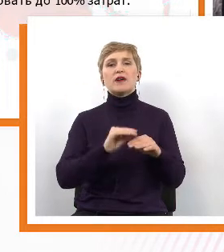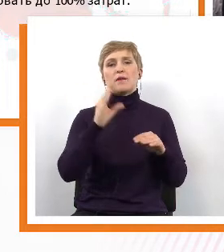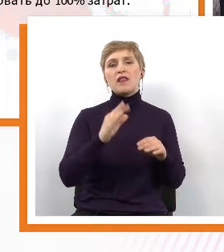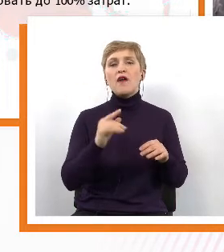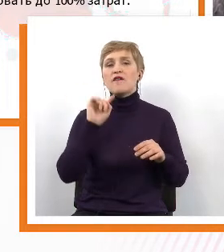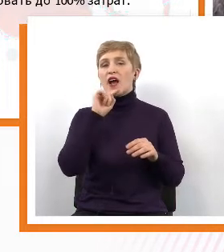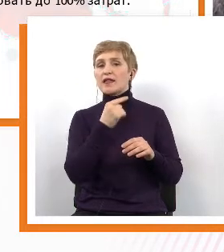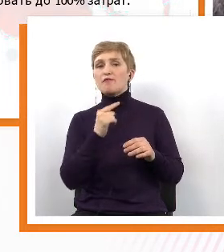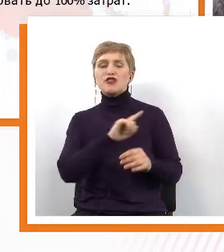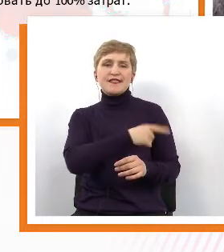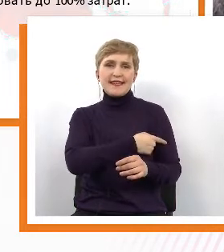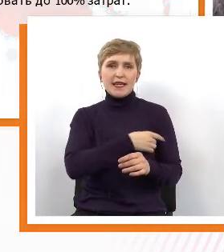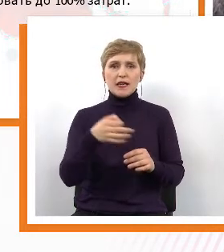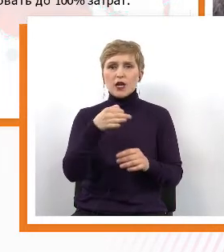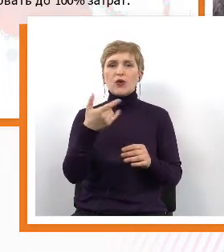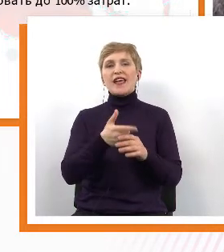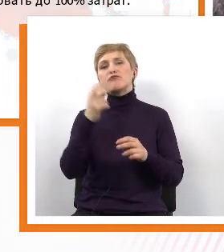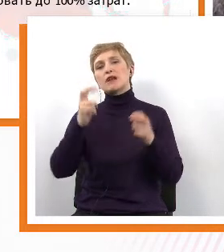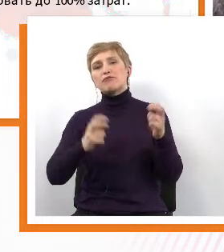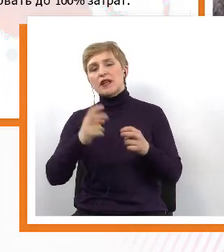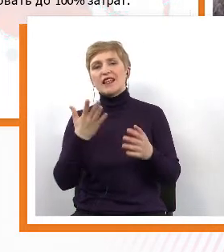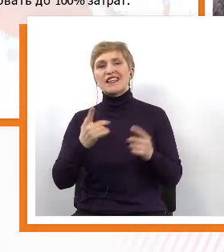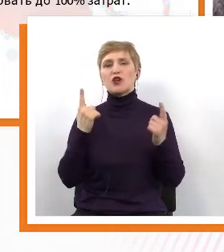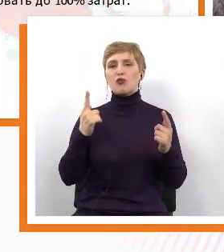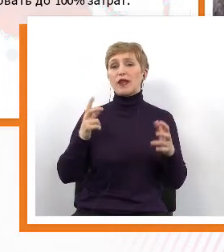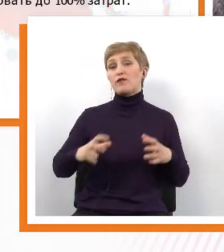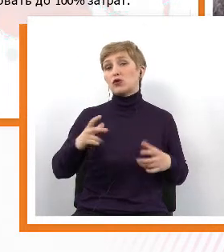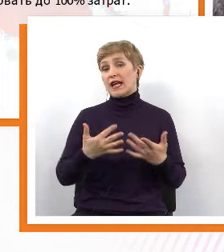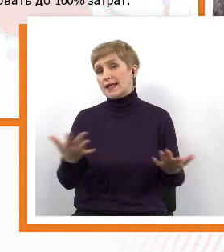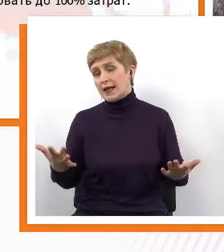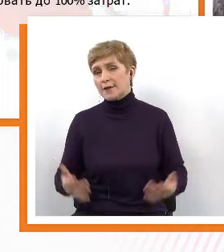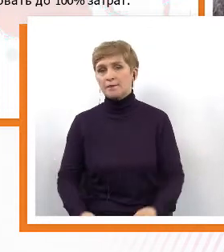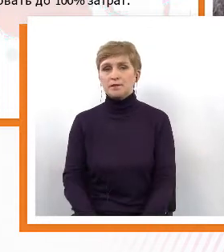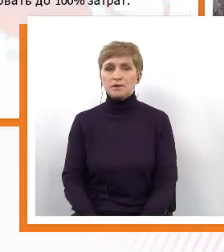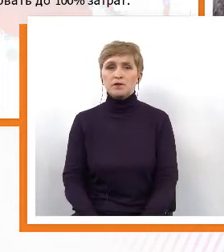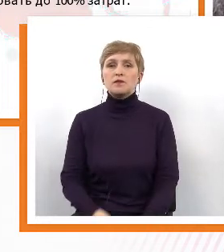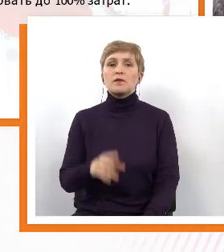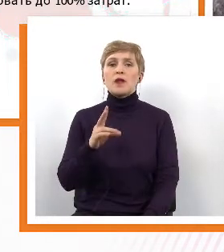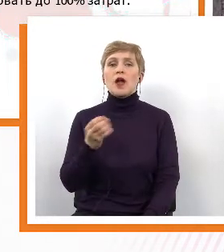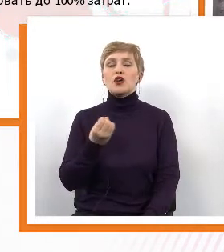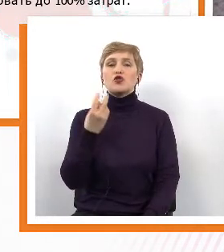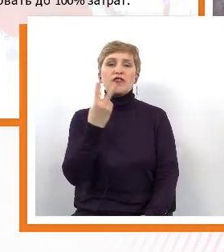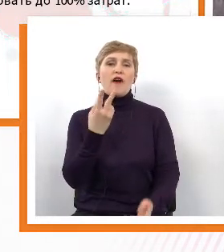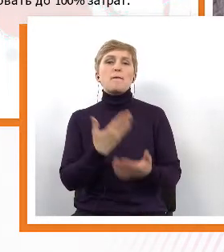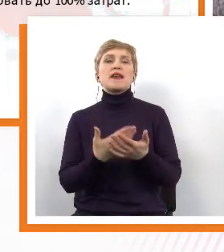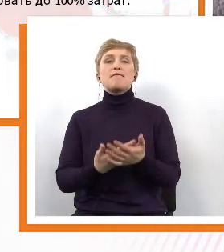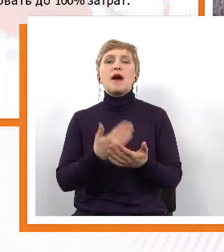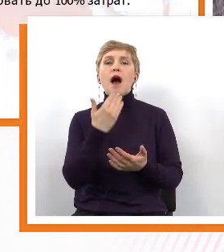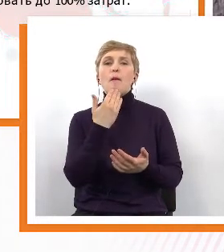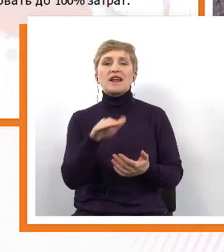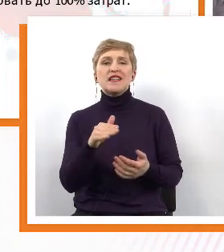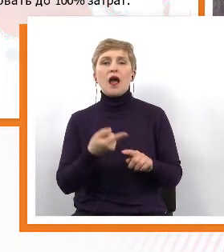сильных регионах, где есть предприятия, где есть крупные вузы и так далее. Но, тем не менее, ну вот еще два примера. Последний –